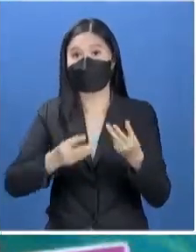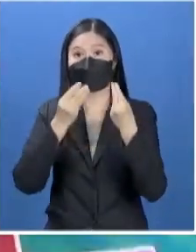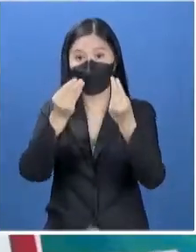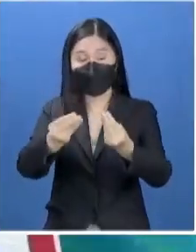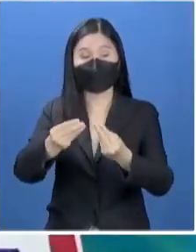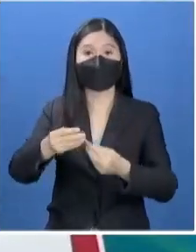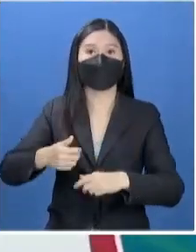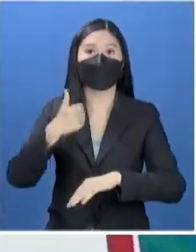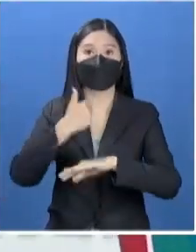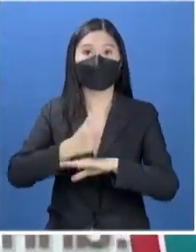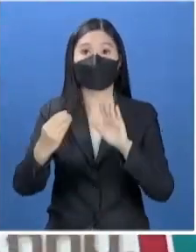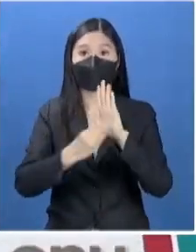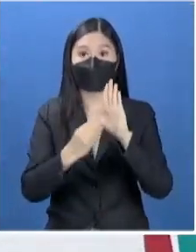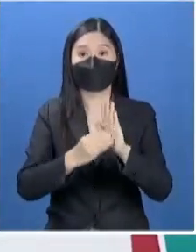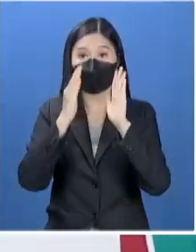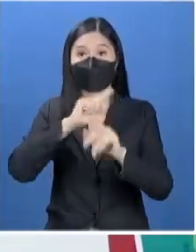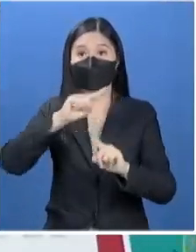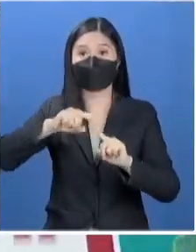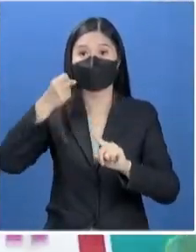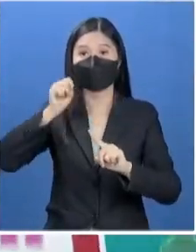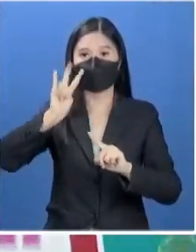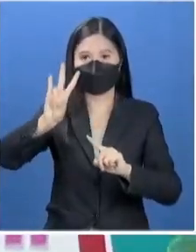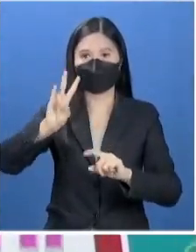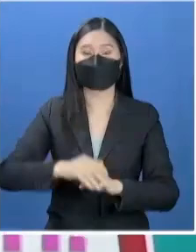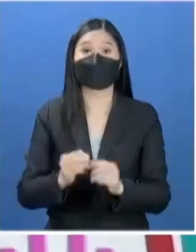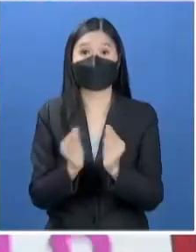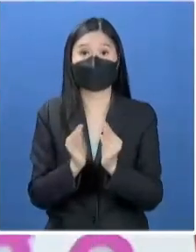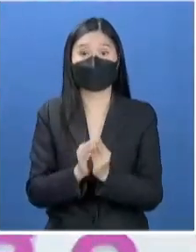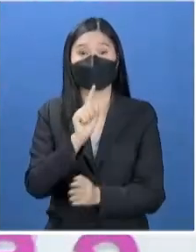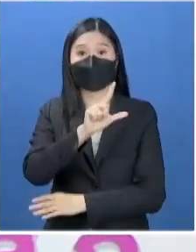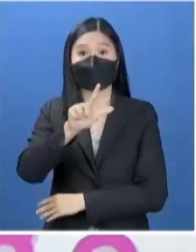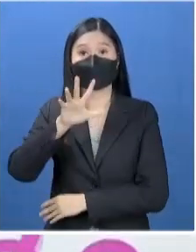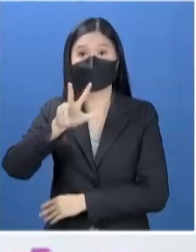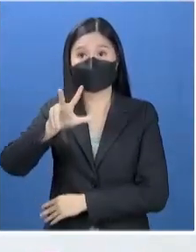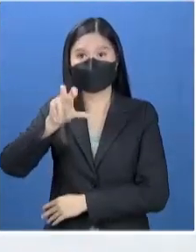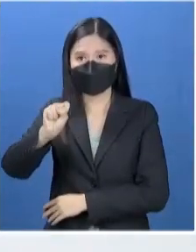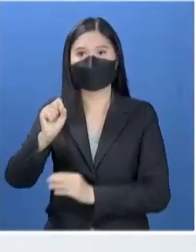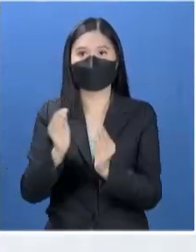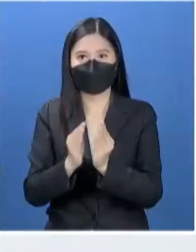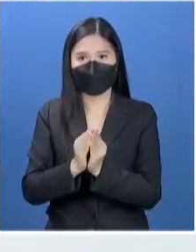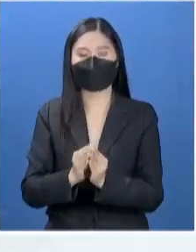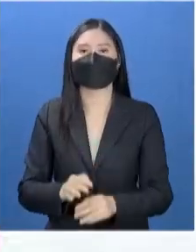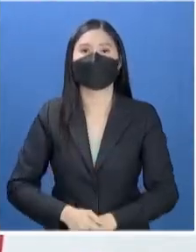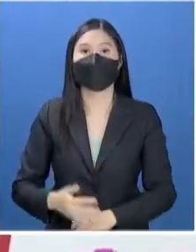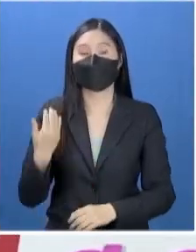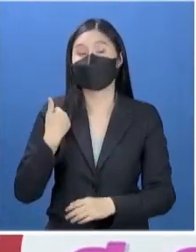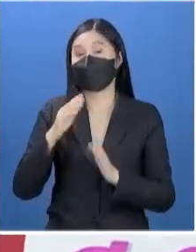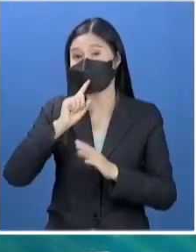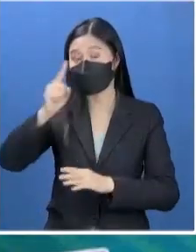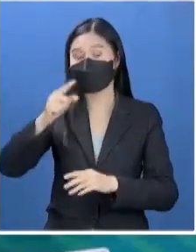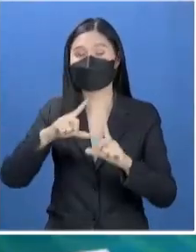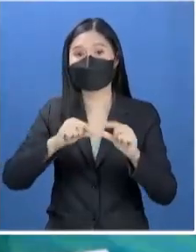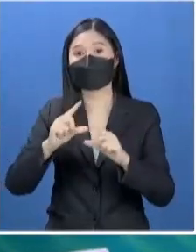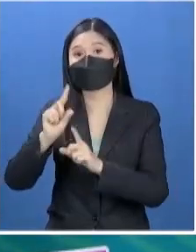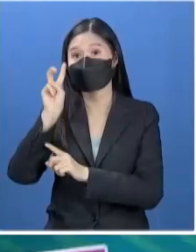สิทธิพันธ์เนี่ยนะครับเป็นผู้ว่ากทมคนที่17ด้วยคะแนน1,300,000กว่าคะแนนแม้ว่าจะมีเรื่องร้องเรียน2